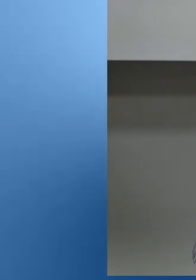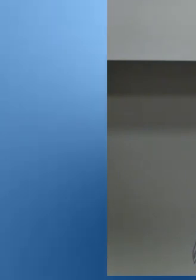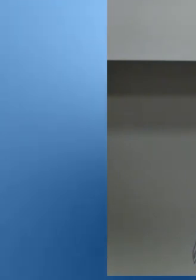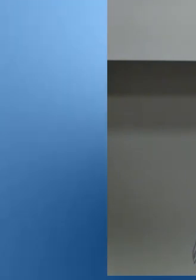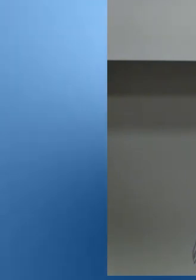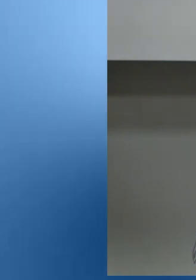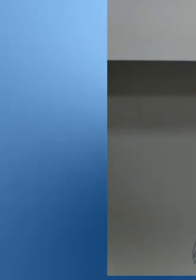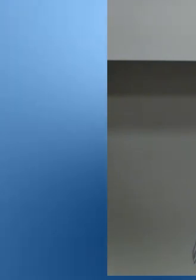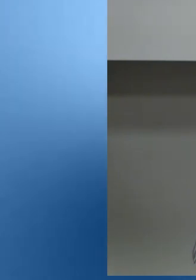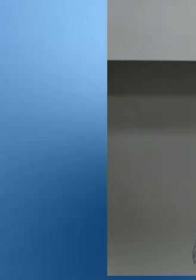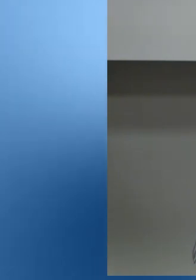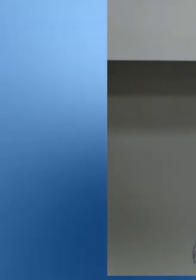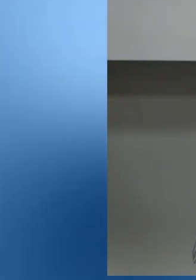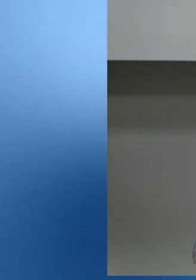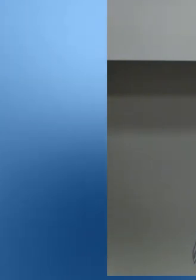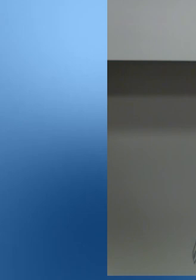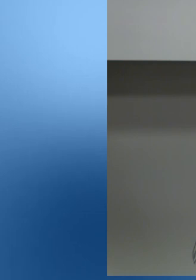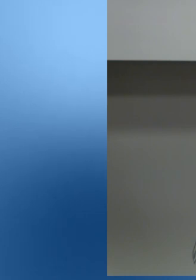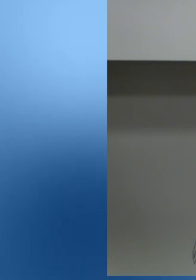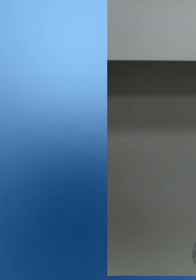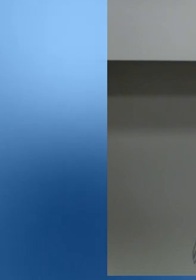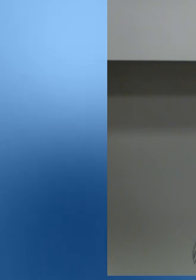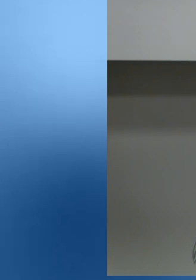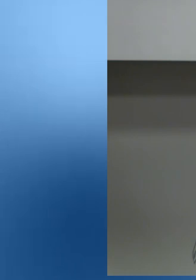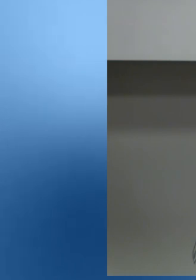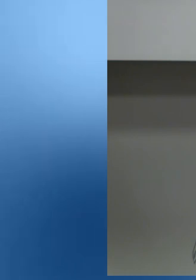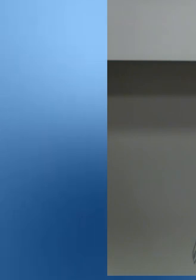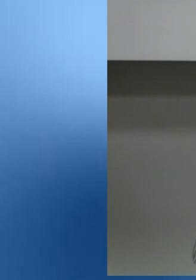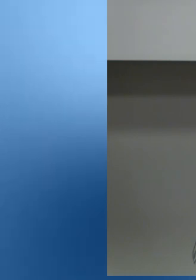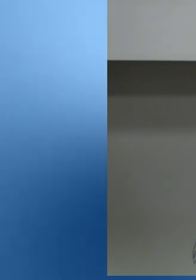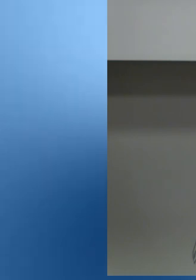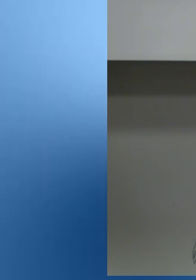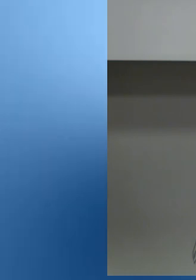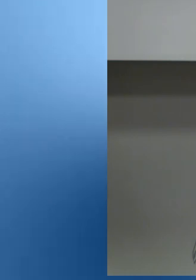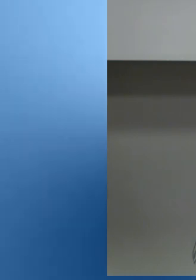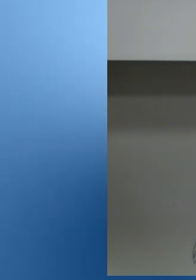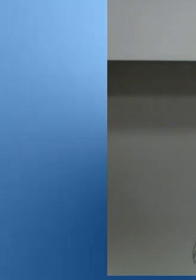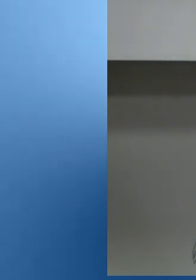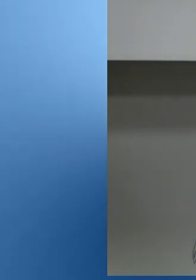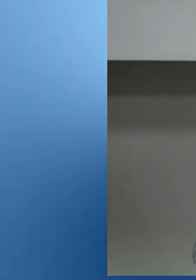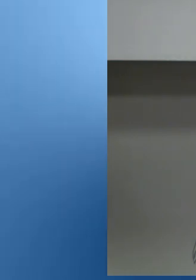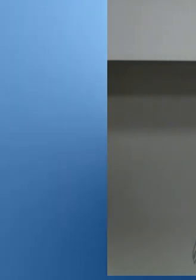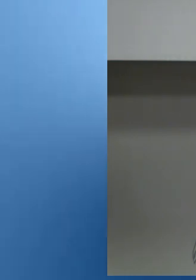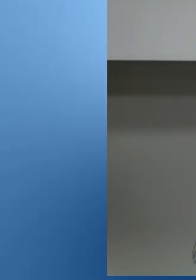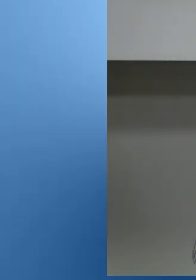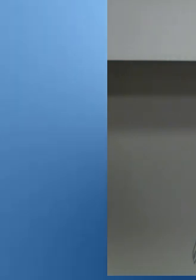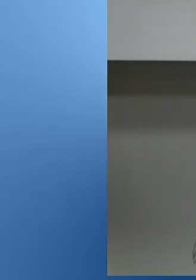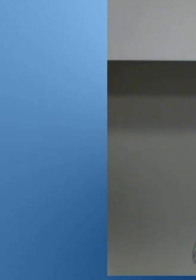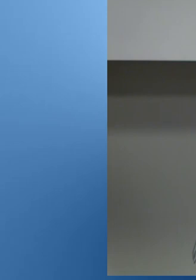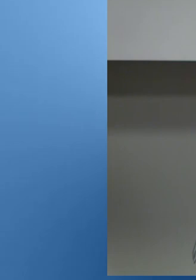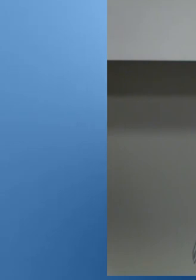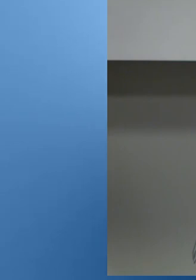ces trois structures épisol d'éléphant et au local VO tout ça va continuer à